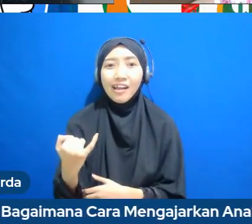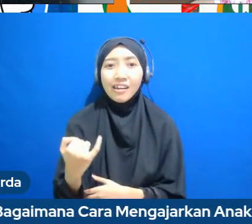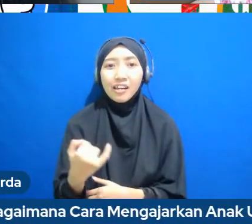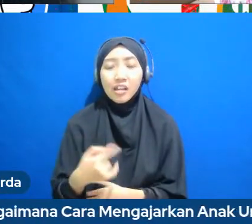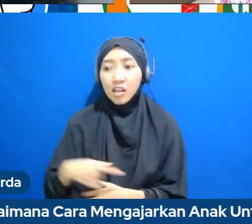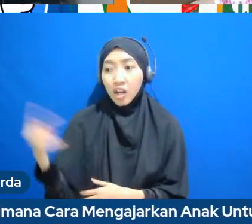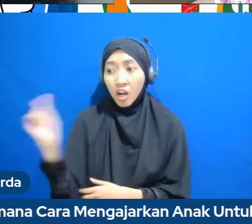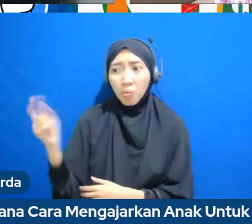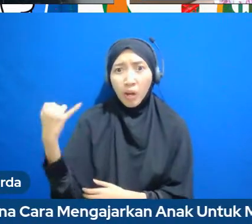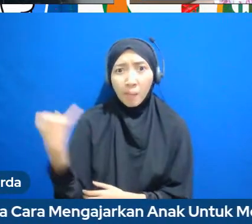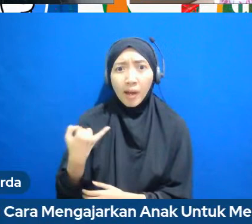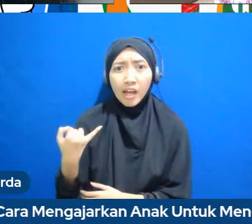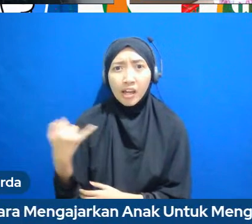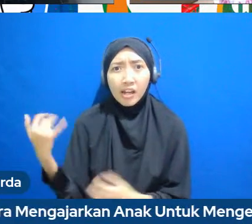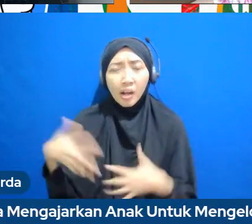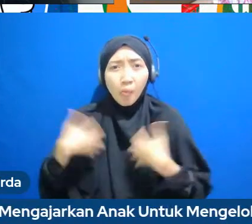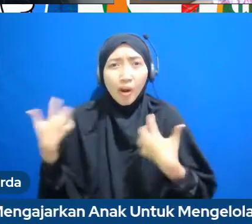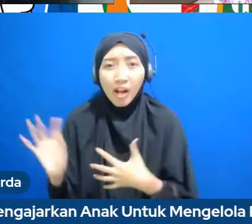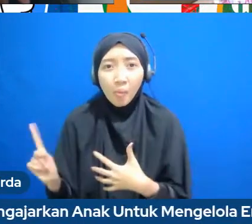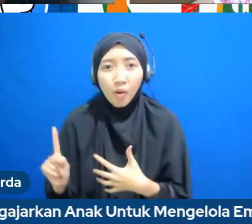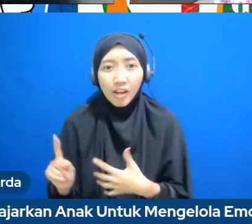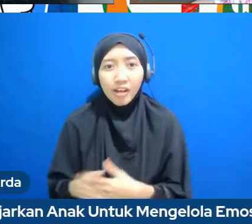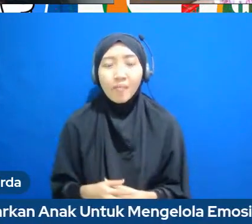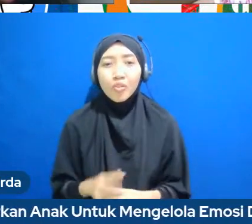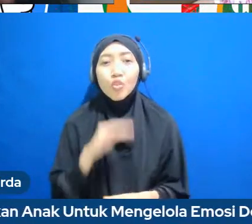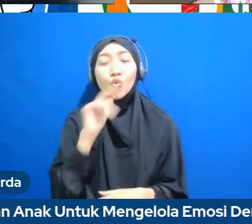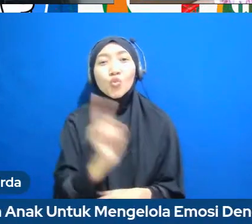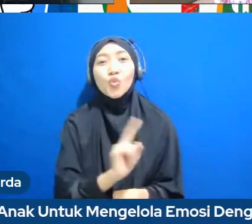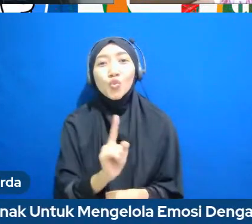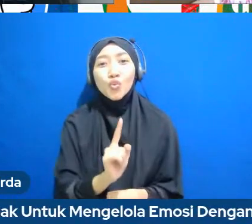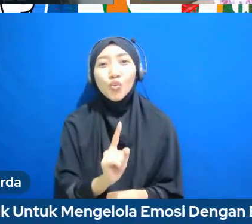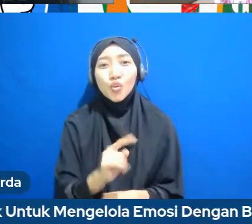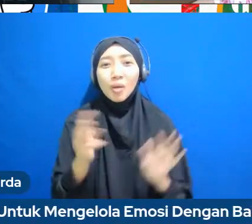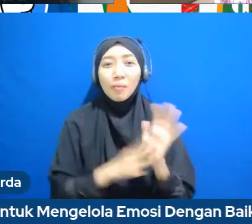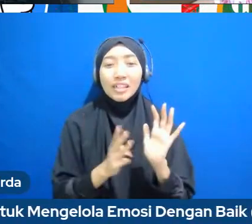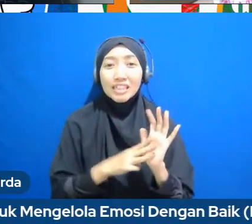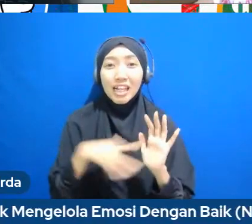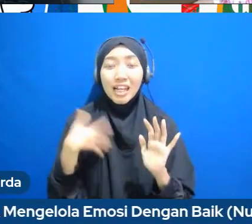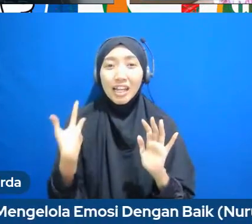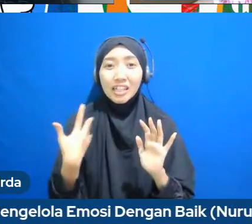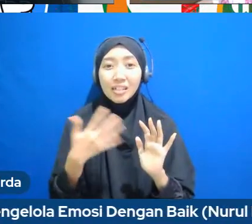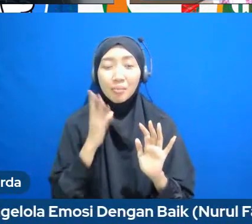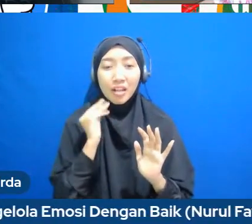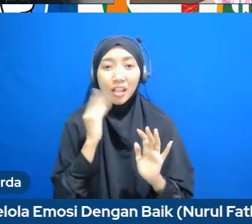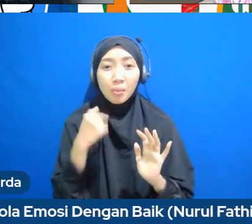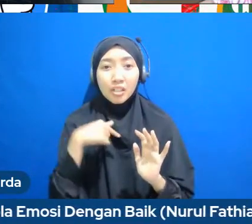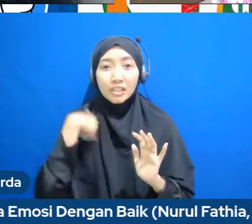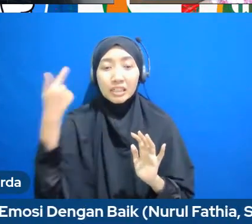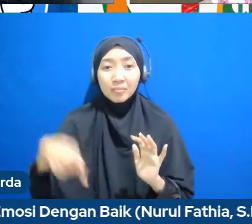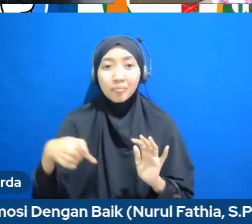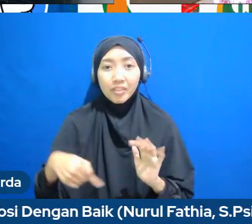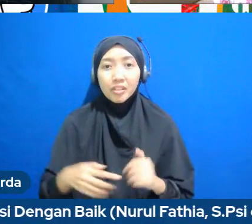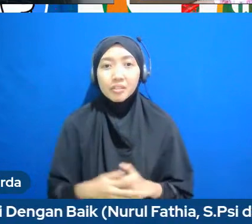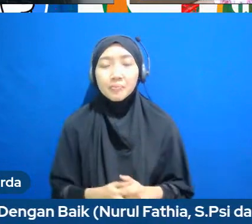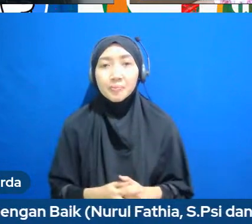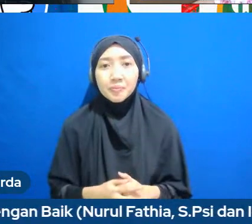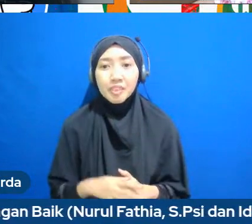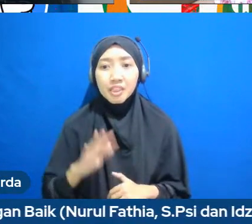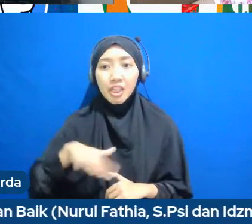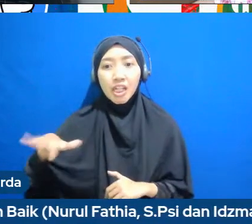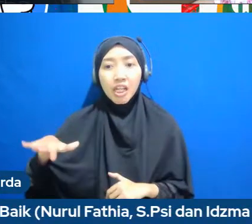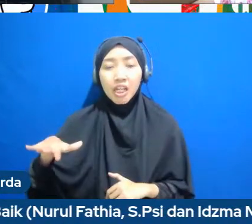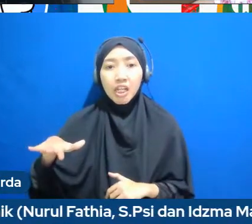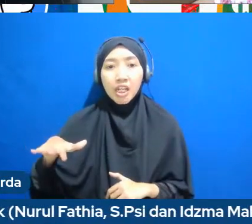boleh marah. Ntar dulu. Ya kalau lu marah-marah, itu jadi masalah menurut saya ya, yang saya alami selama ini, ketika akhirnya anak-anak tuh